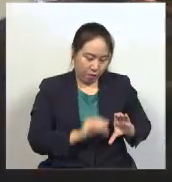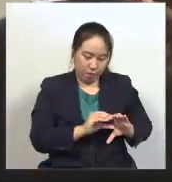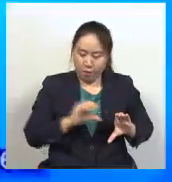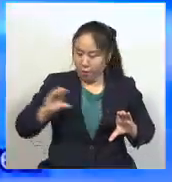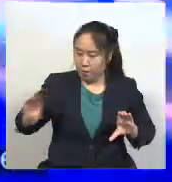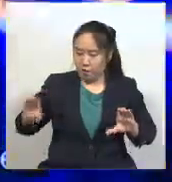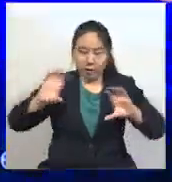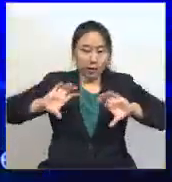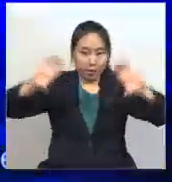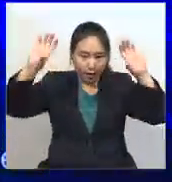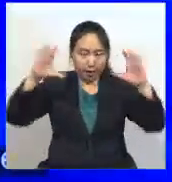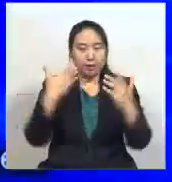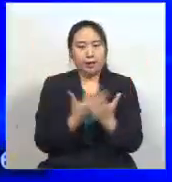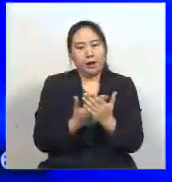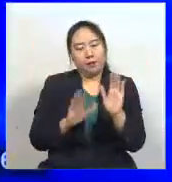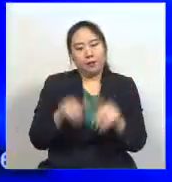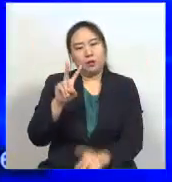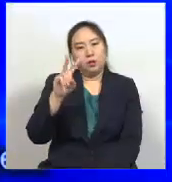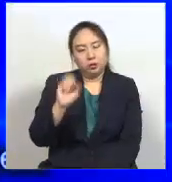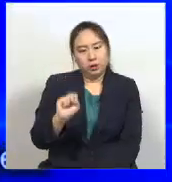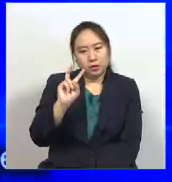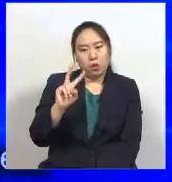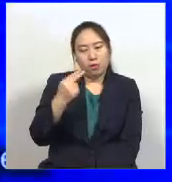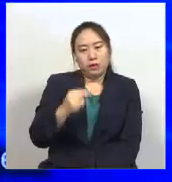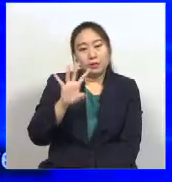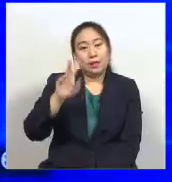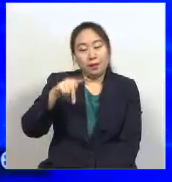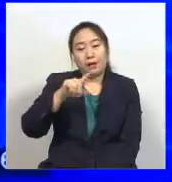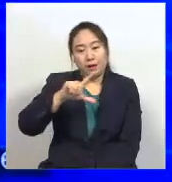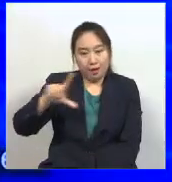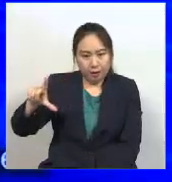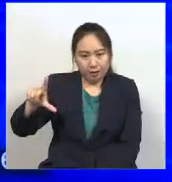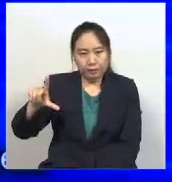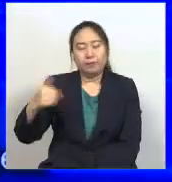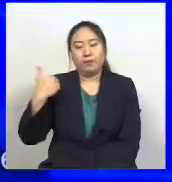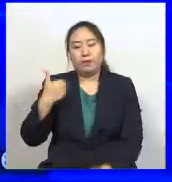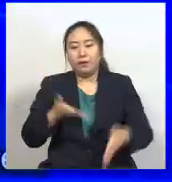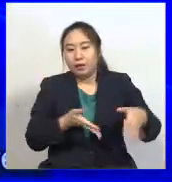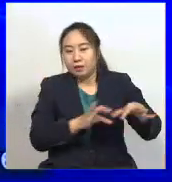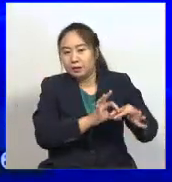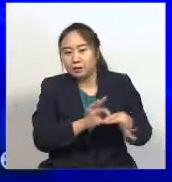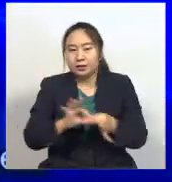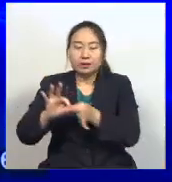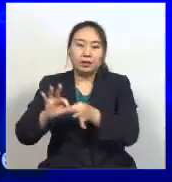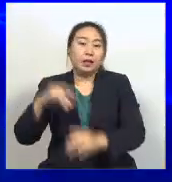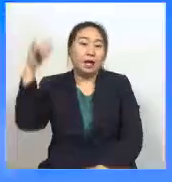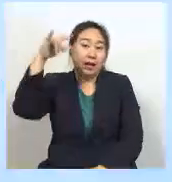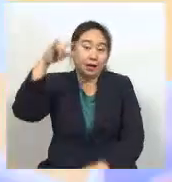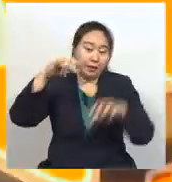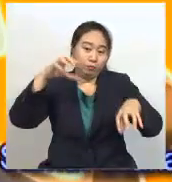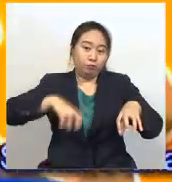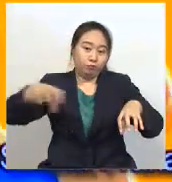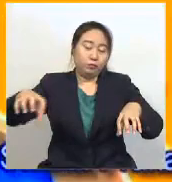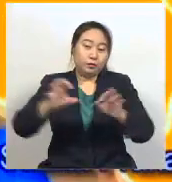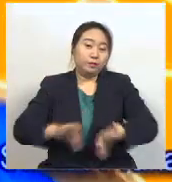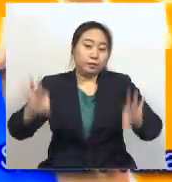ครัฐมีมูลค่าสูงกว่า 224,000 ล้านบาทโดยมีแนวเส้นทางเชื่อมโยงท่าอากาศยานสำคัญของประเ